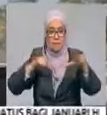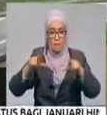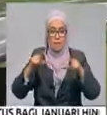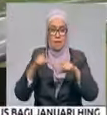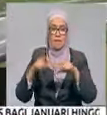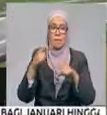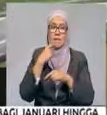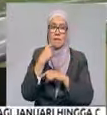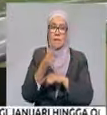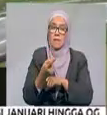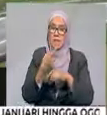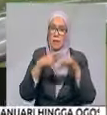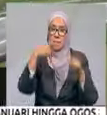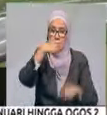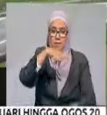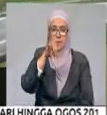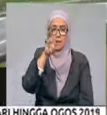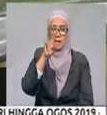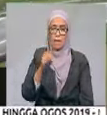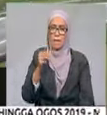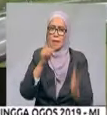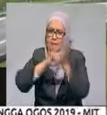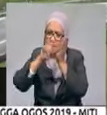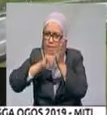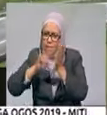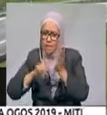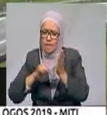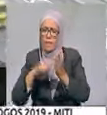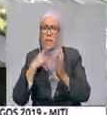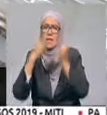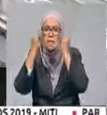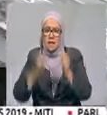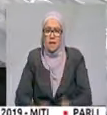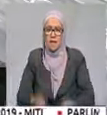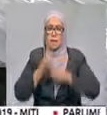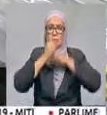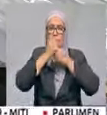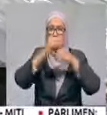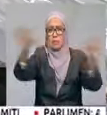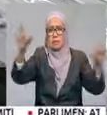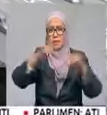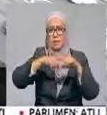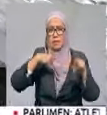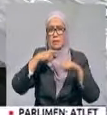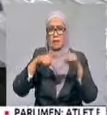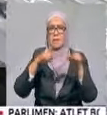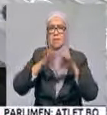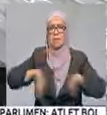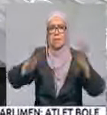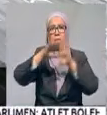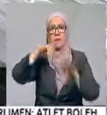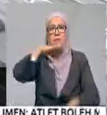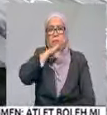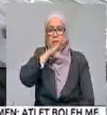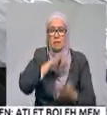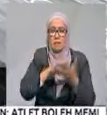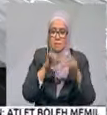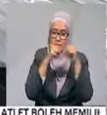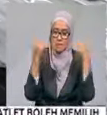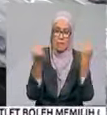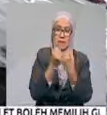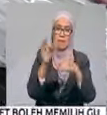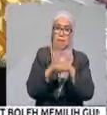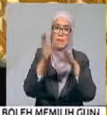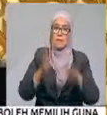sedang melakukan siasatan bagi mengenal pasti individu yang menyebarkan berita palsu itu. Syarikat pengusaha lori disaran tidak terlibat dengan mogok